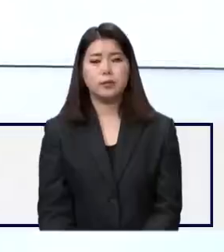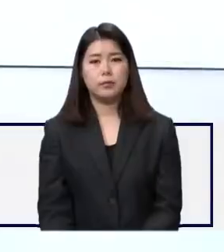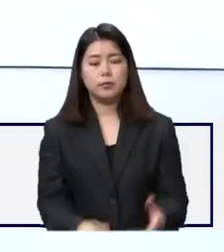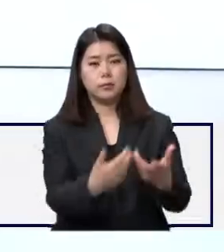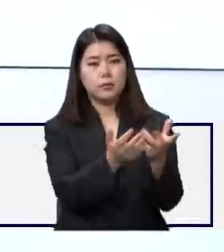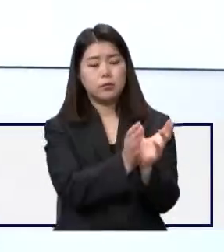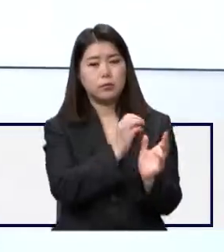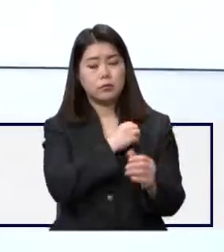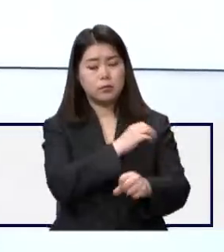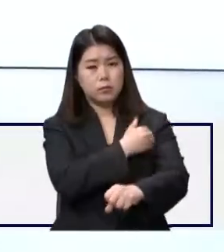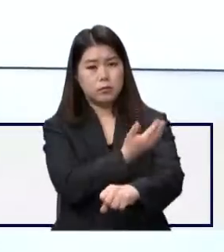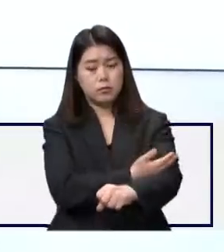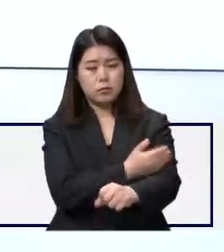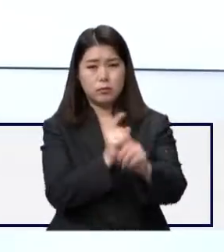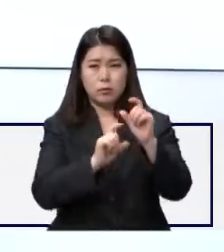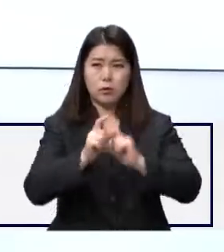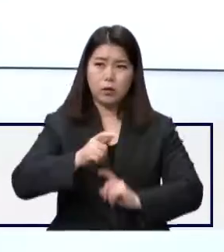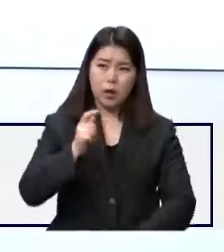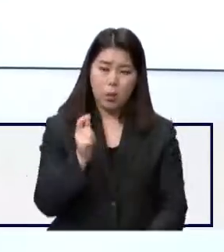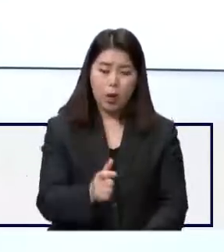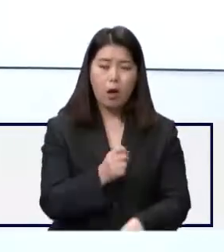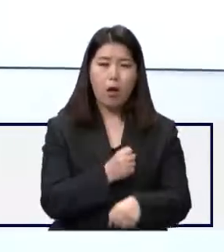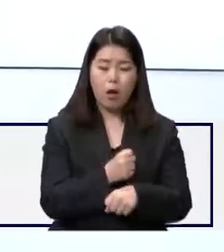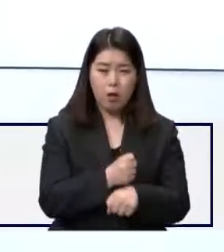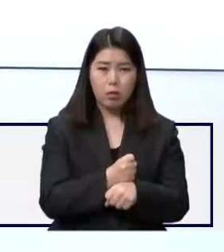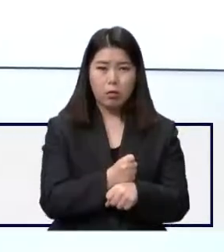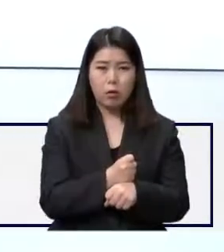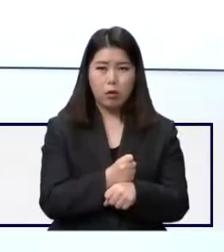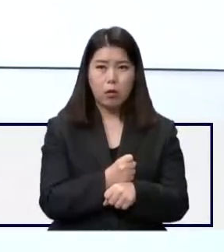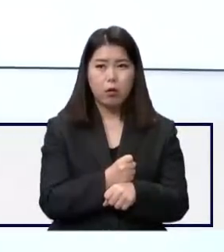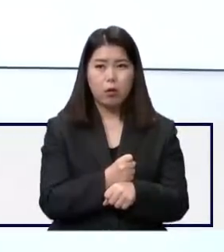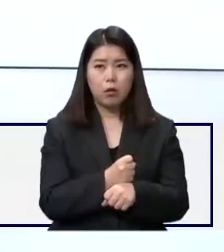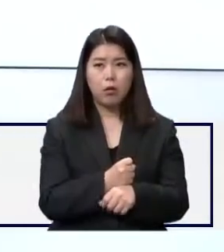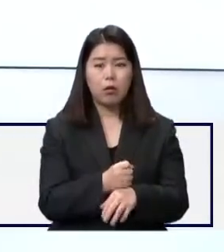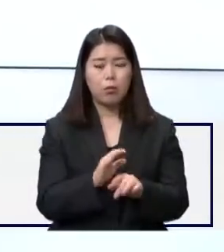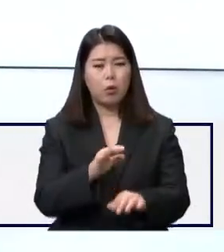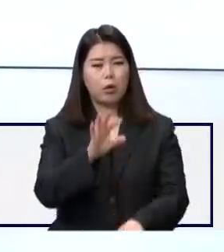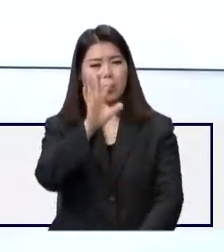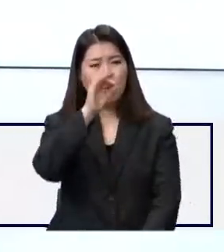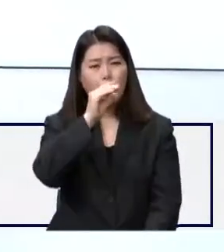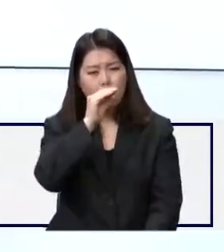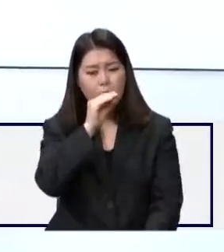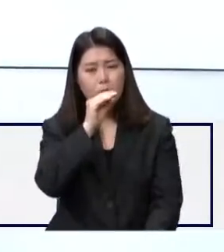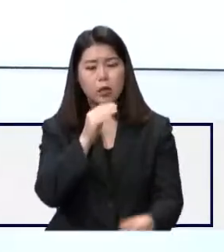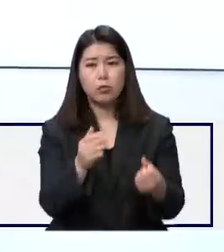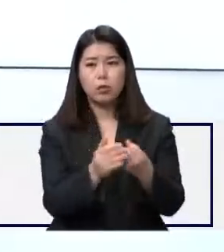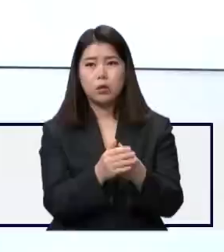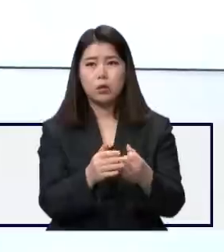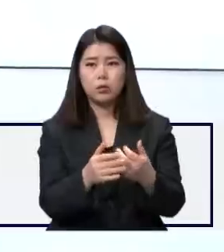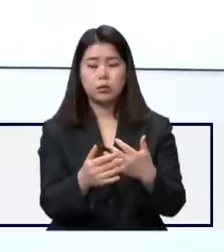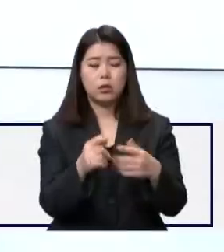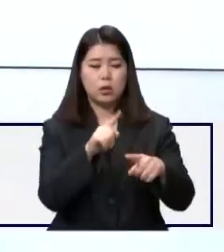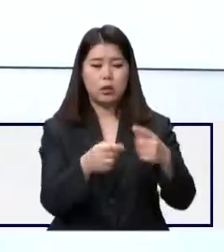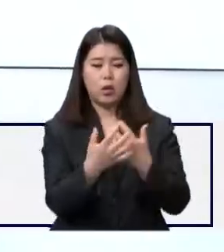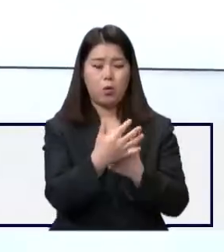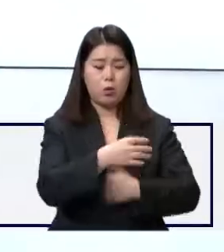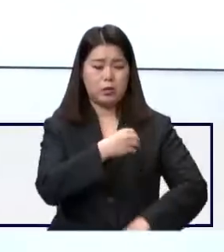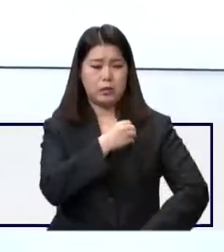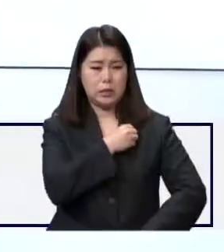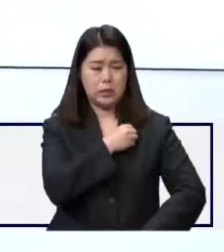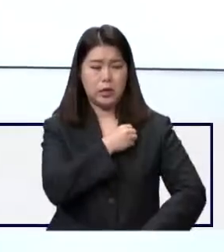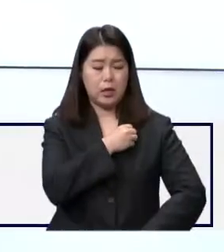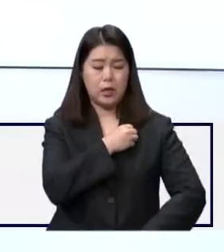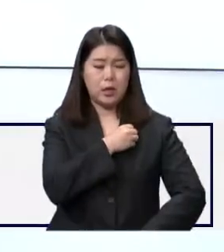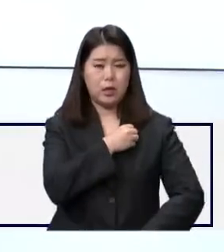당원권을 강화해야 된다라고 지금 친명계에서는 또 얘기를 하고 있습니다네 동봉투 사건으로 결국 대의원제 없애고 다원권을